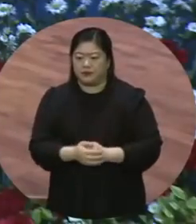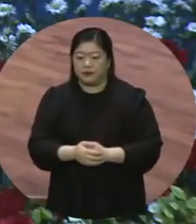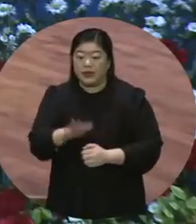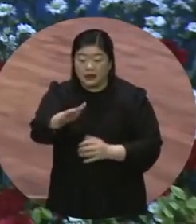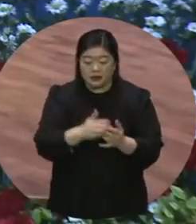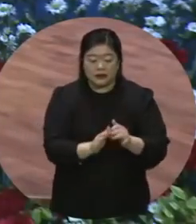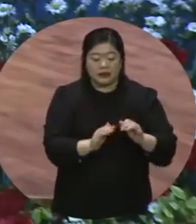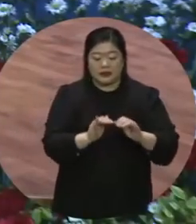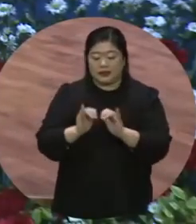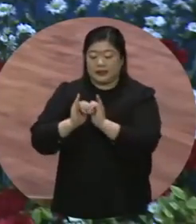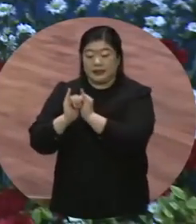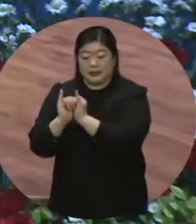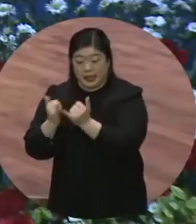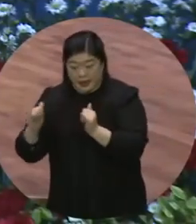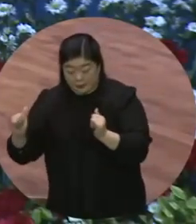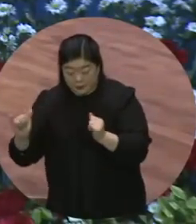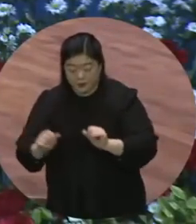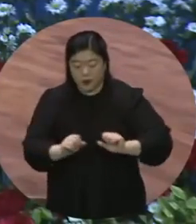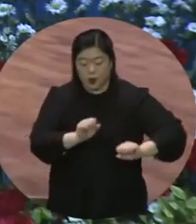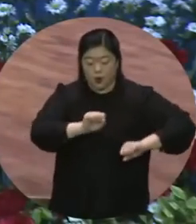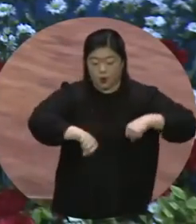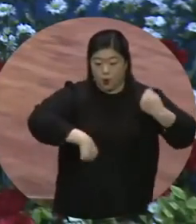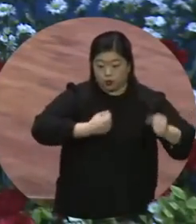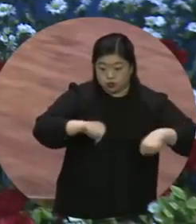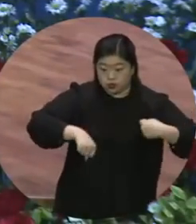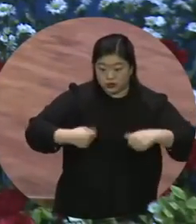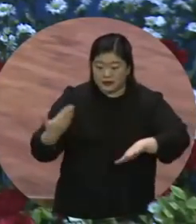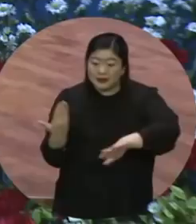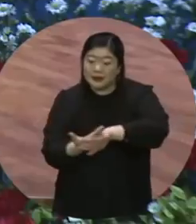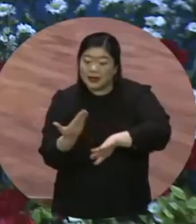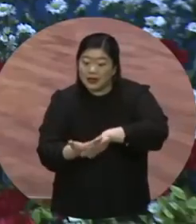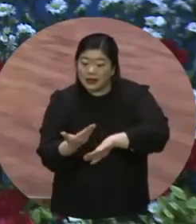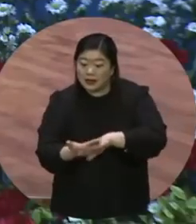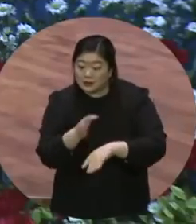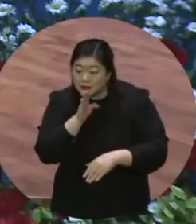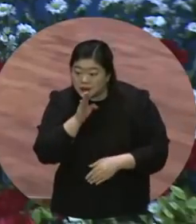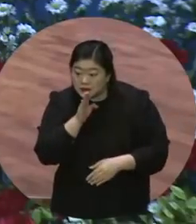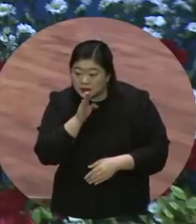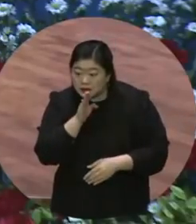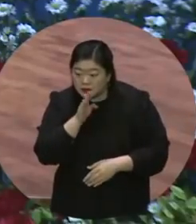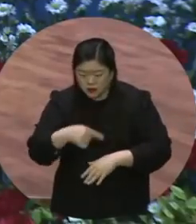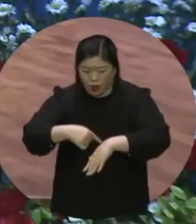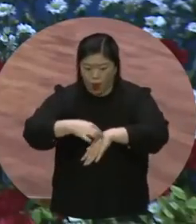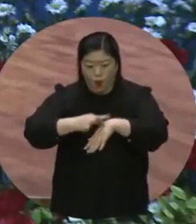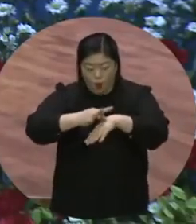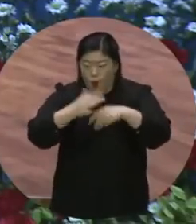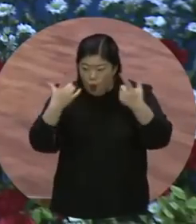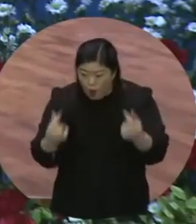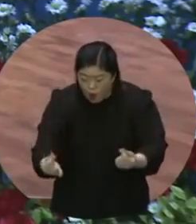동물이 아니에요. 동물같이 생겼는데 하나 더 있어요. 육체만 있는 것이 아니라